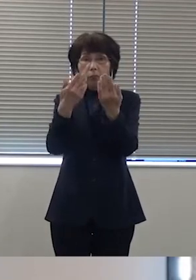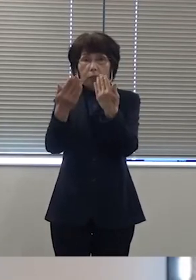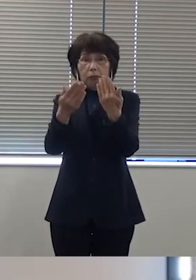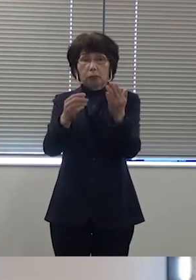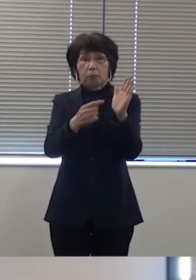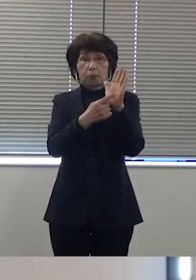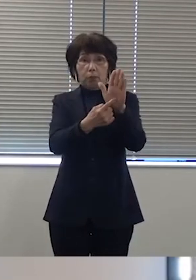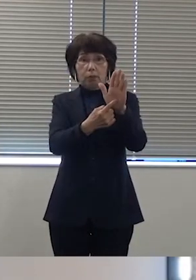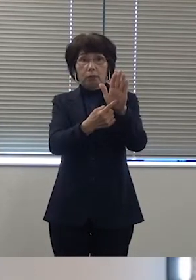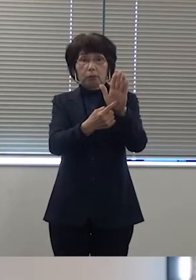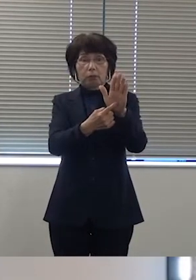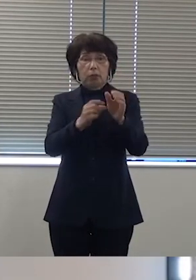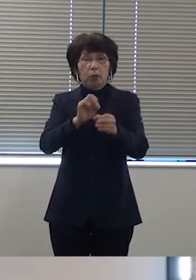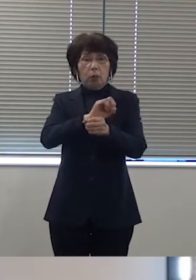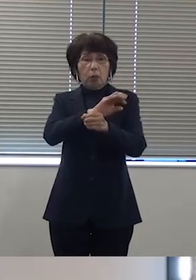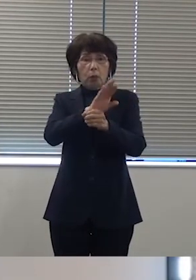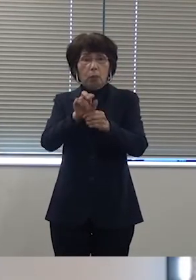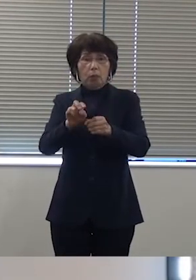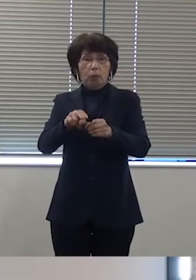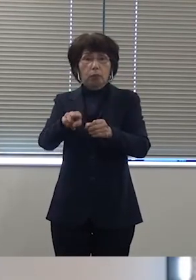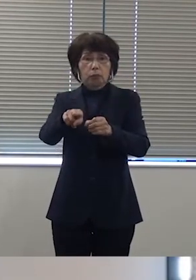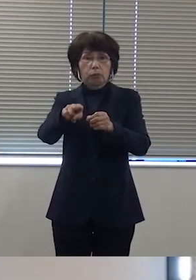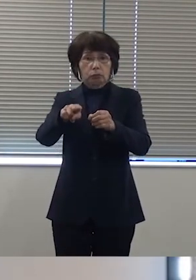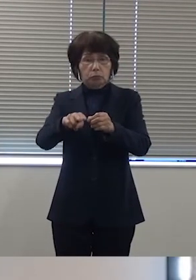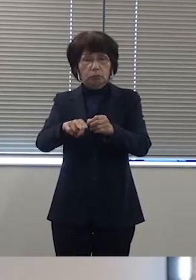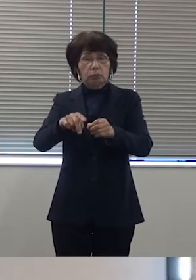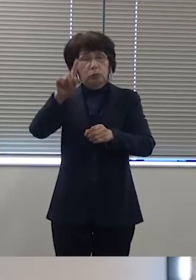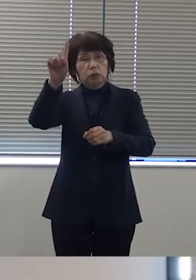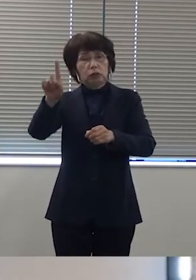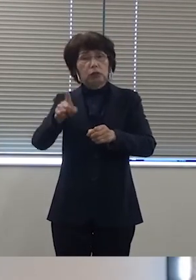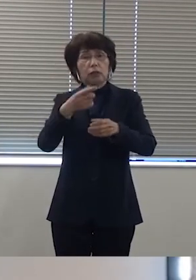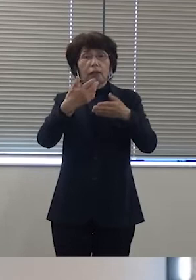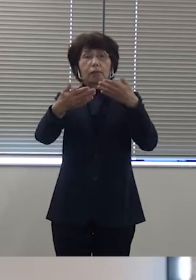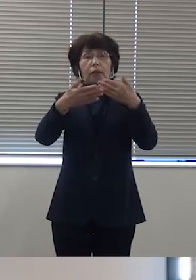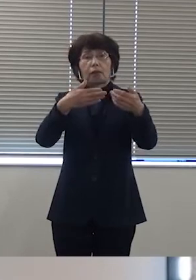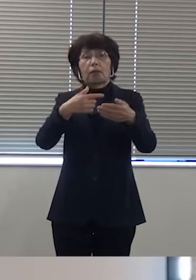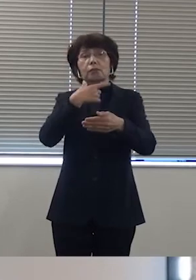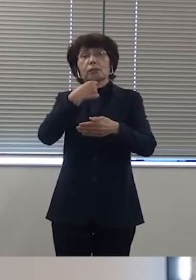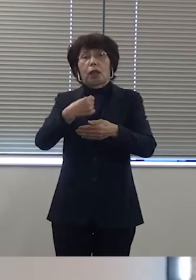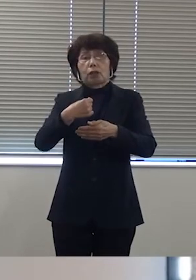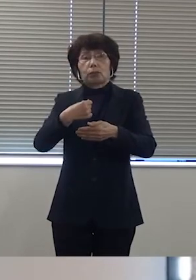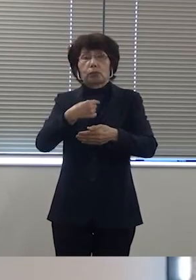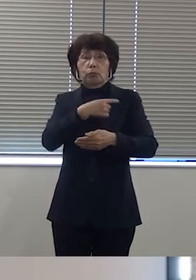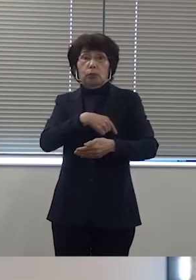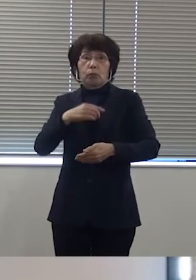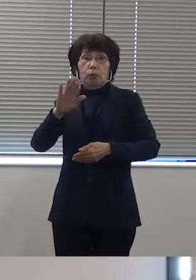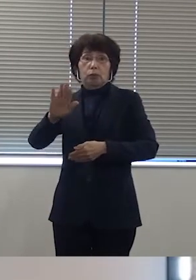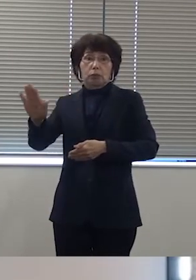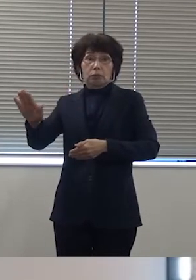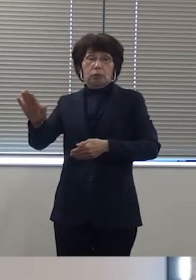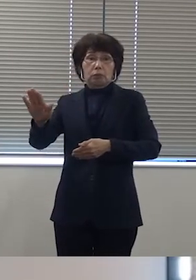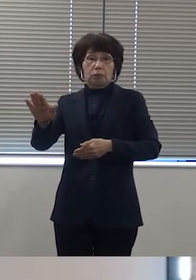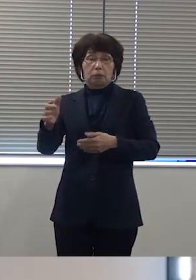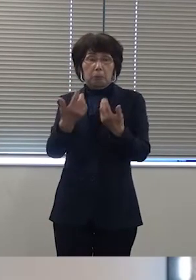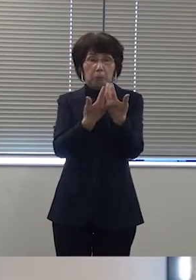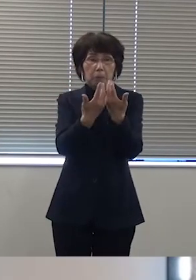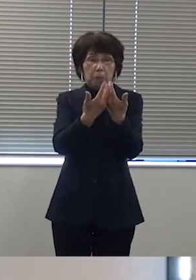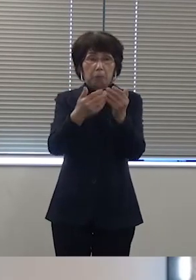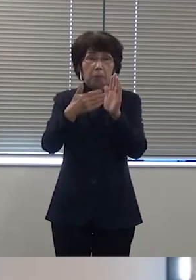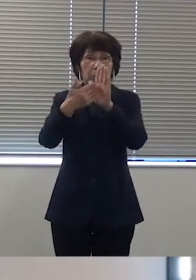というのが多分関係していると思うんですけども、あのいわゆる関東圏からの来訪というのが 16.5% だったの